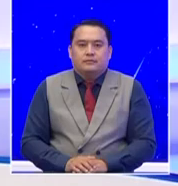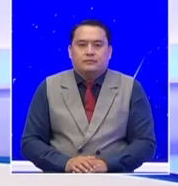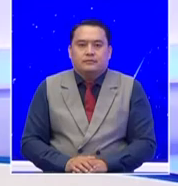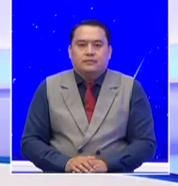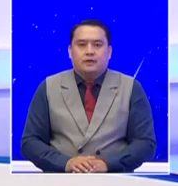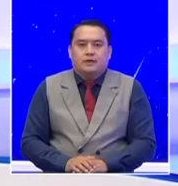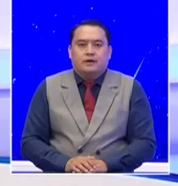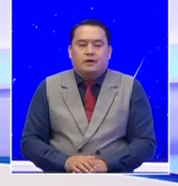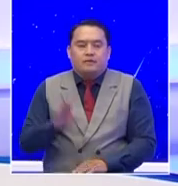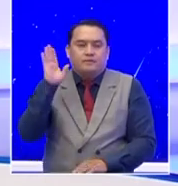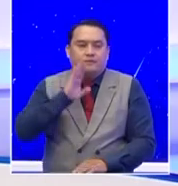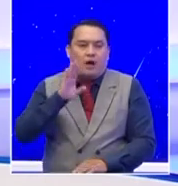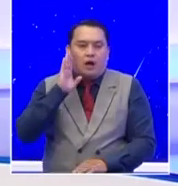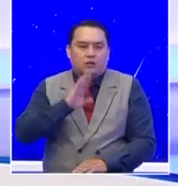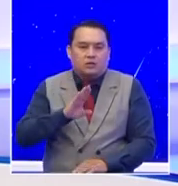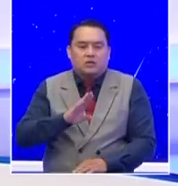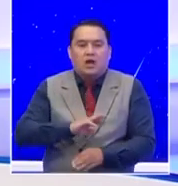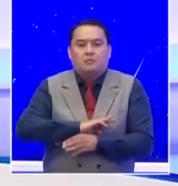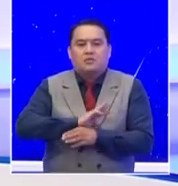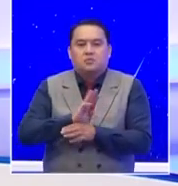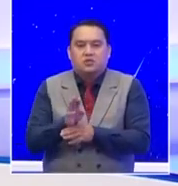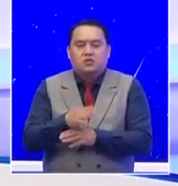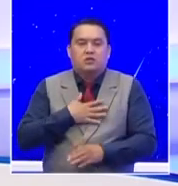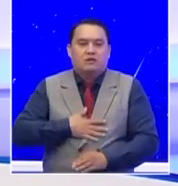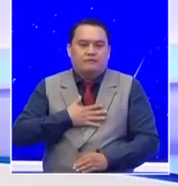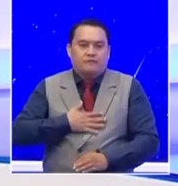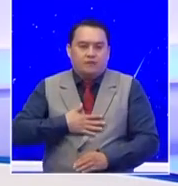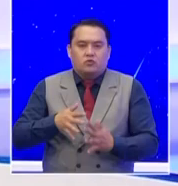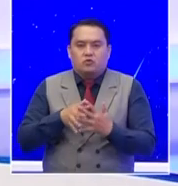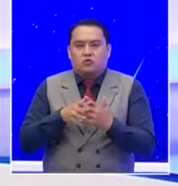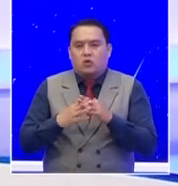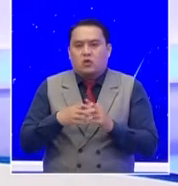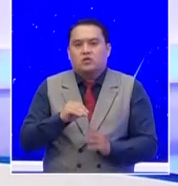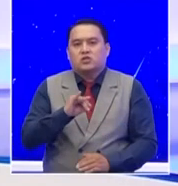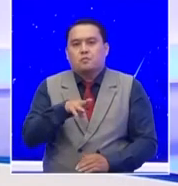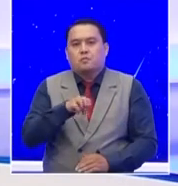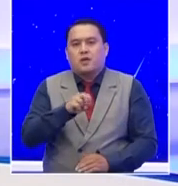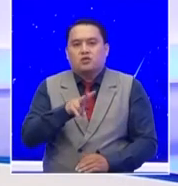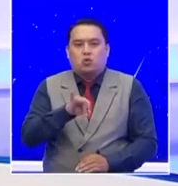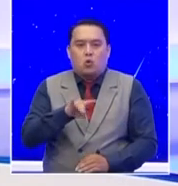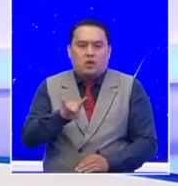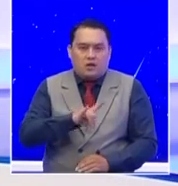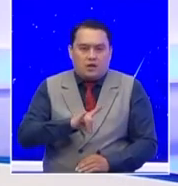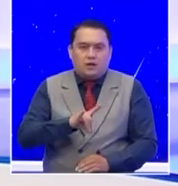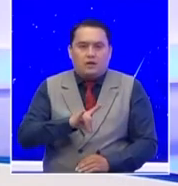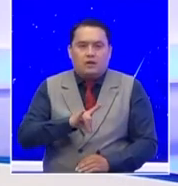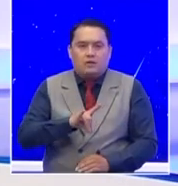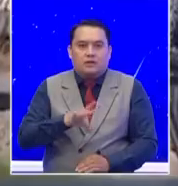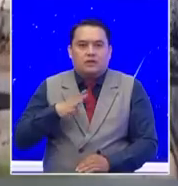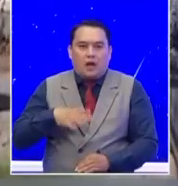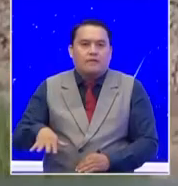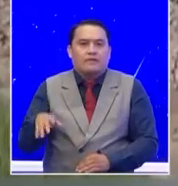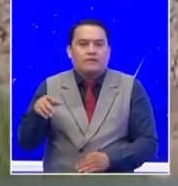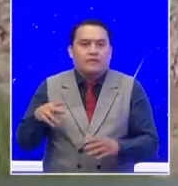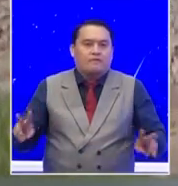на частые перебои подачи питьевой воды жалуются жители поселка жибек жолы населенный пункт расположен буквально буквально на